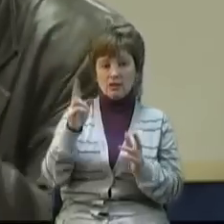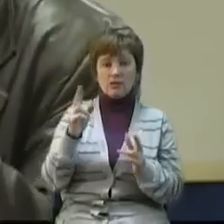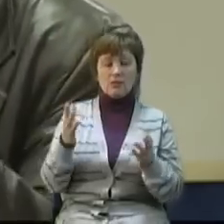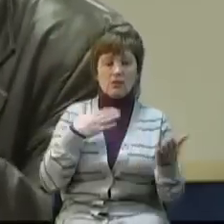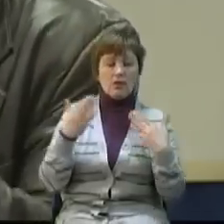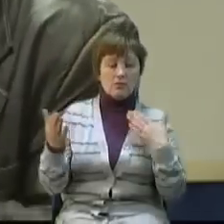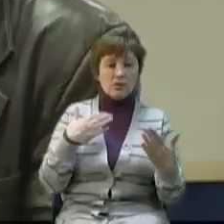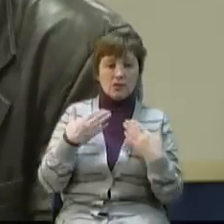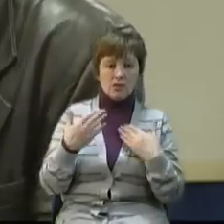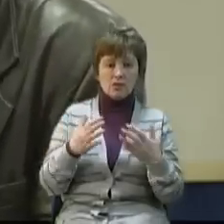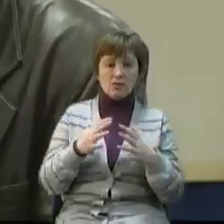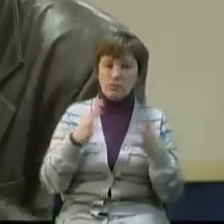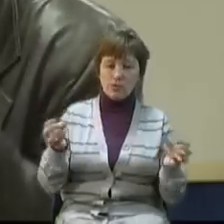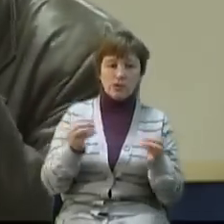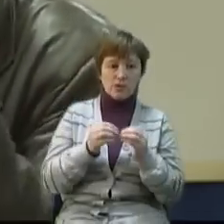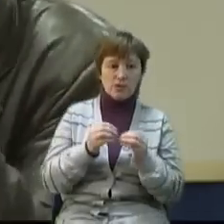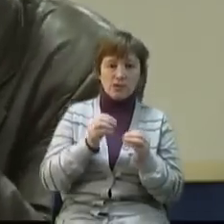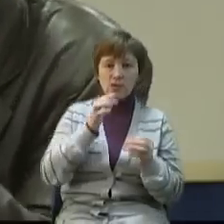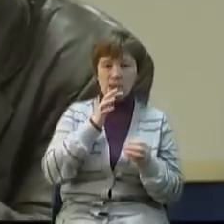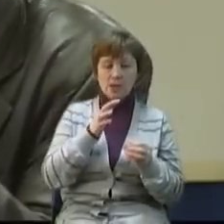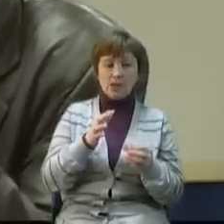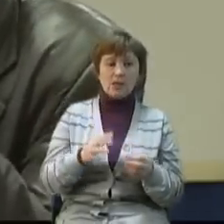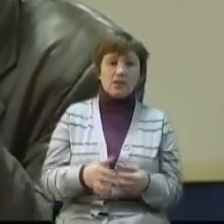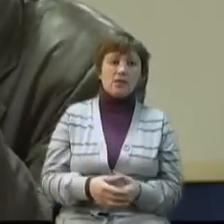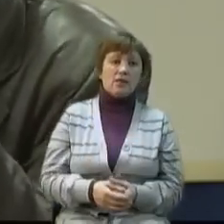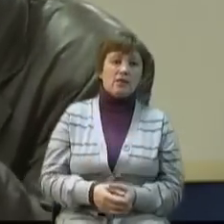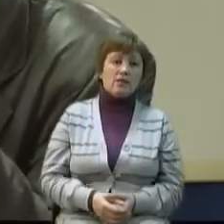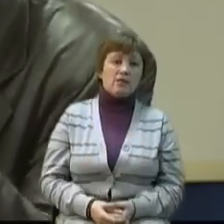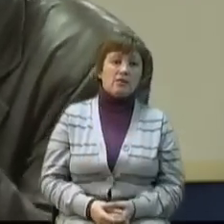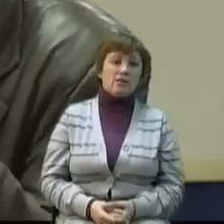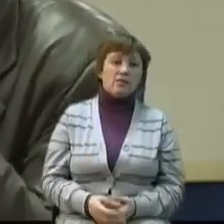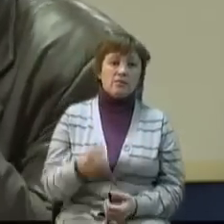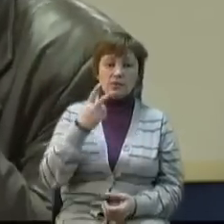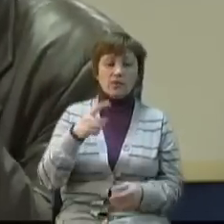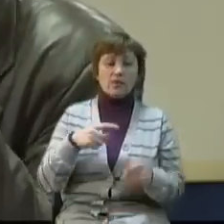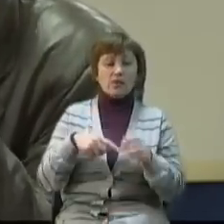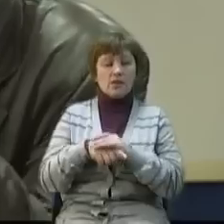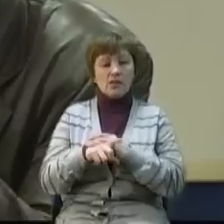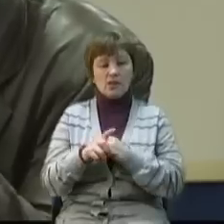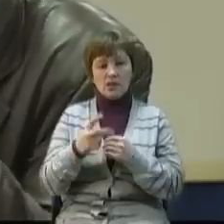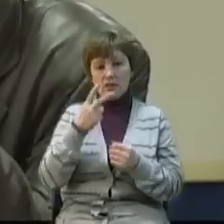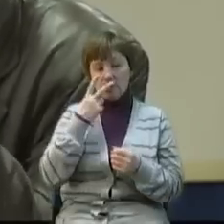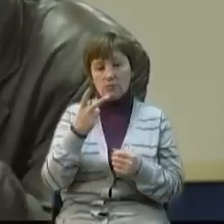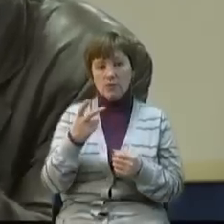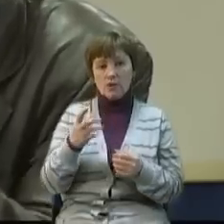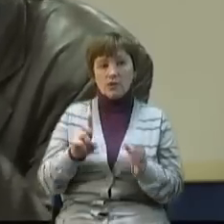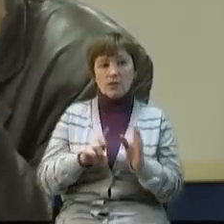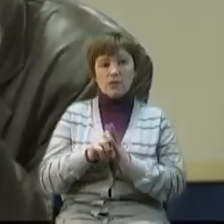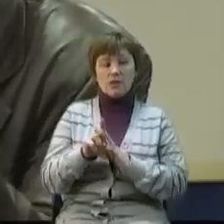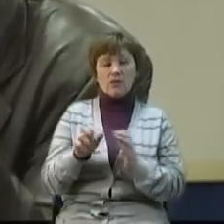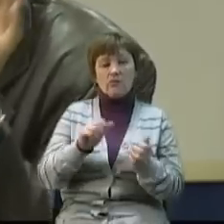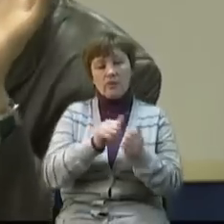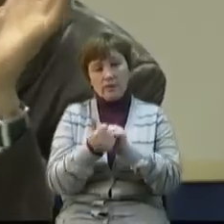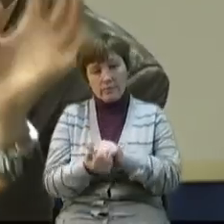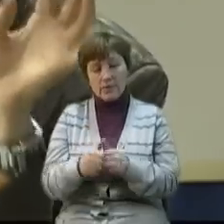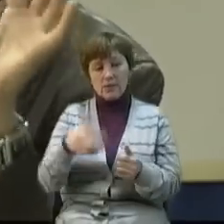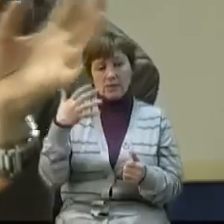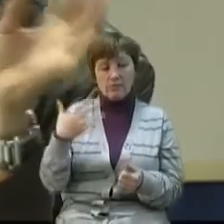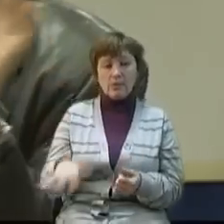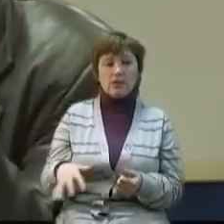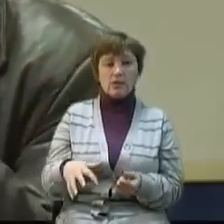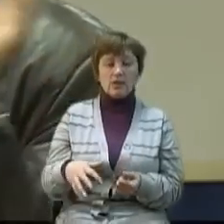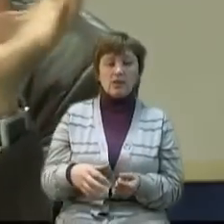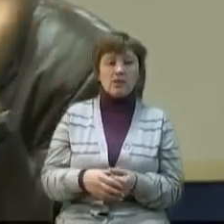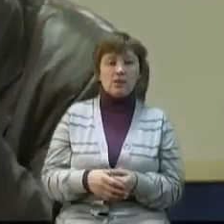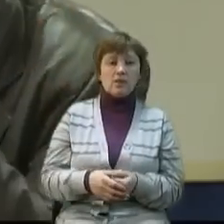общался, ну, больше 10 лет за некоторые, с самого начала, с самых-самых первых времен, там, и баптисты, и пятидесятники, и